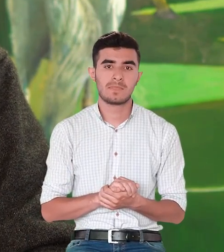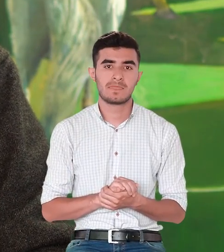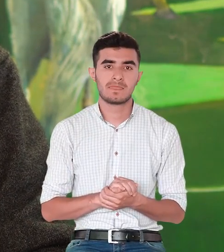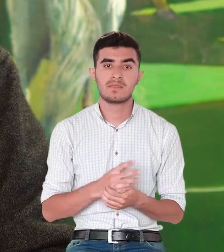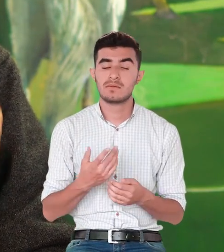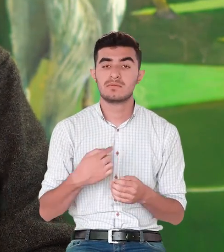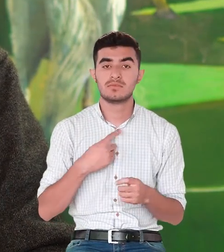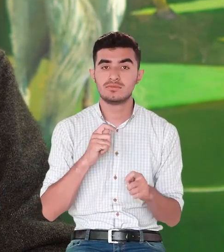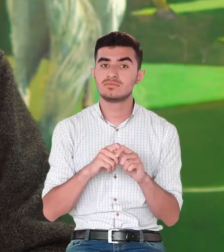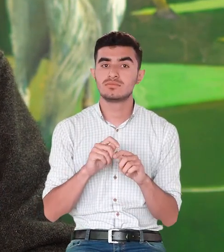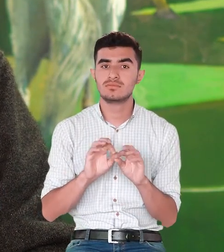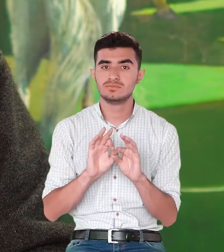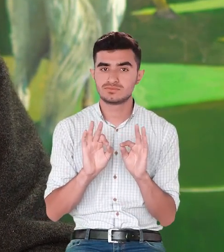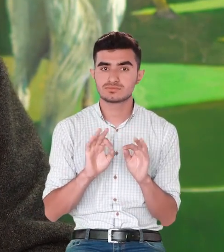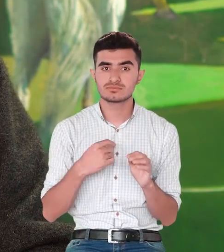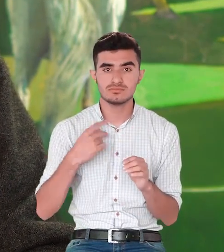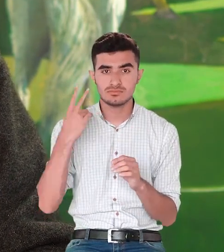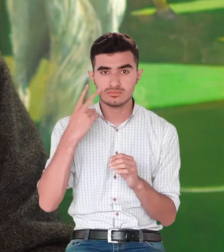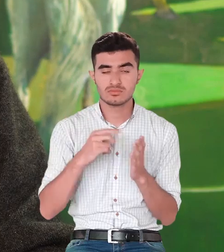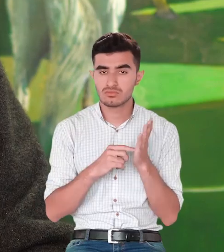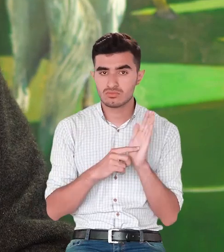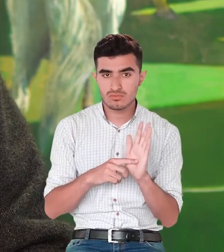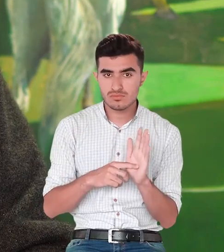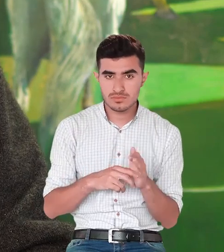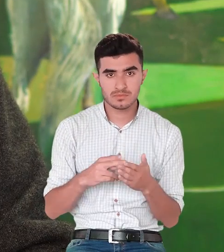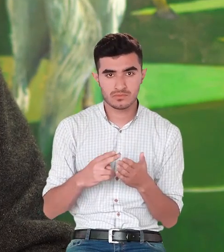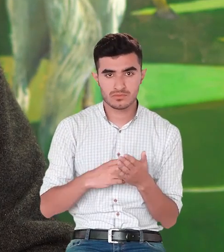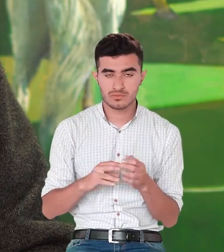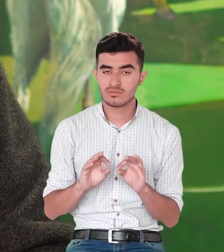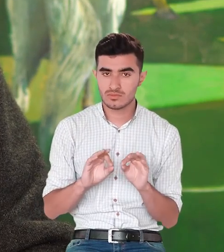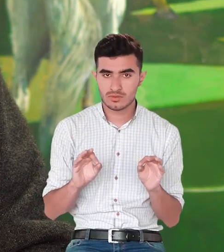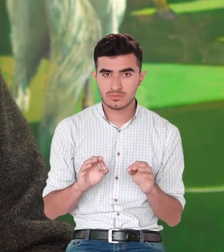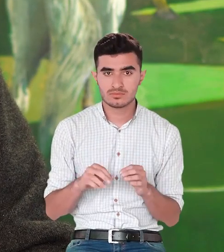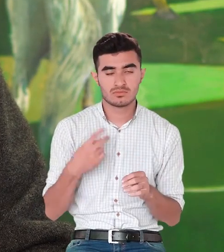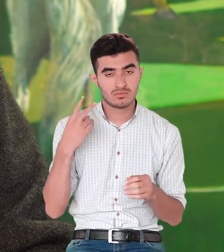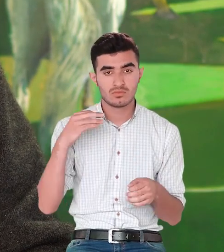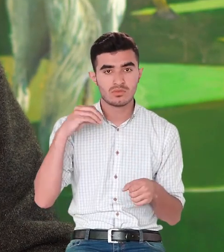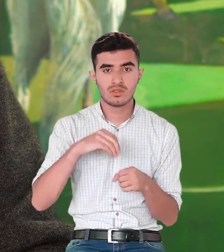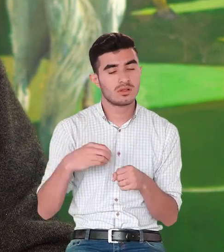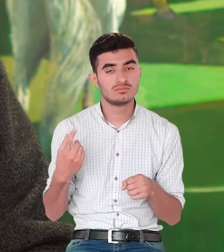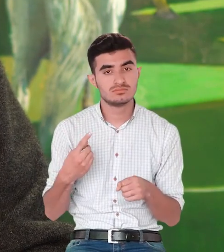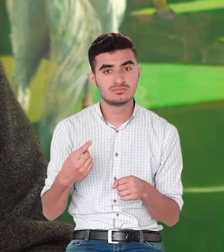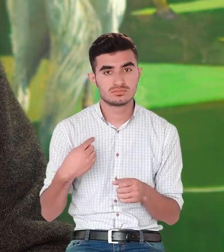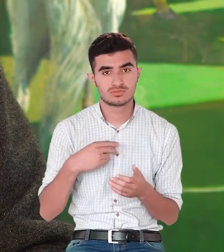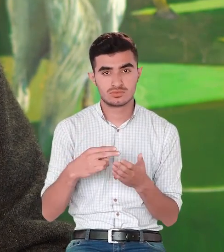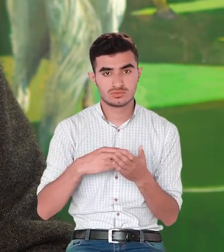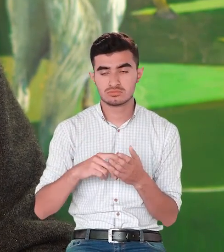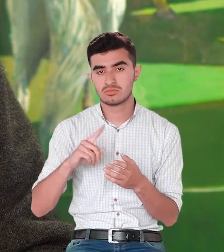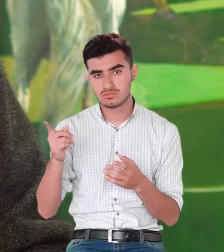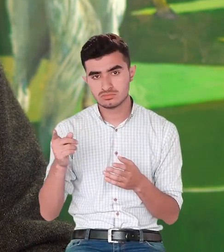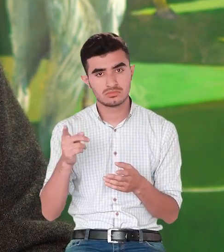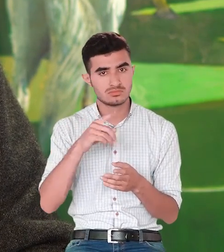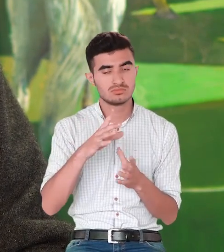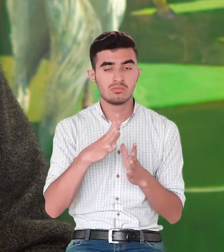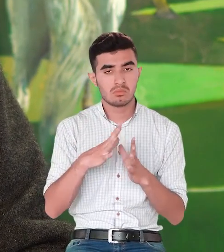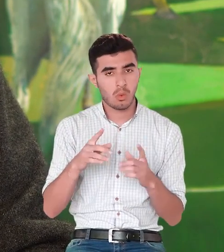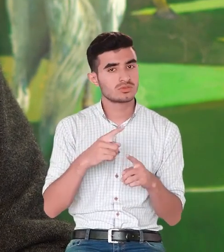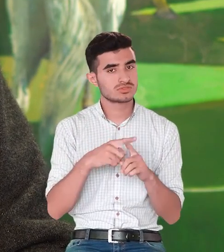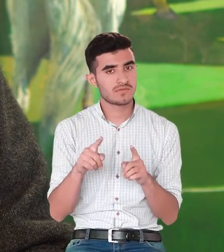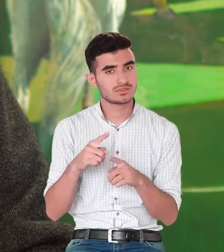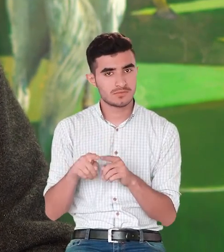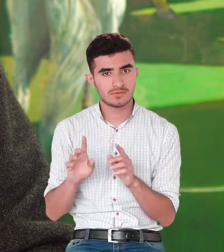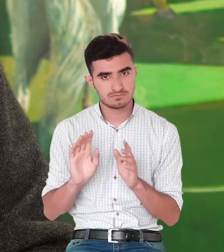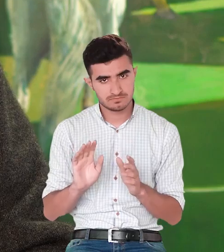اور پھر دیکھ رہے ہیں جب ہم بناتے ہیں تو آنکھ مثلا ادھر سے کوئی بنا رہا تو میری آنکھ اس میں اور اس